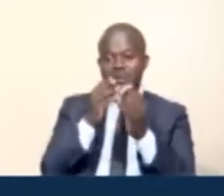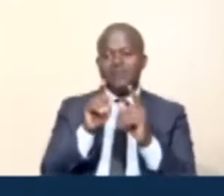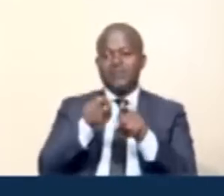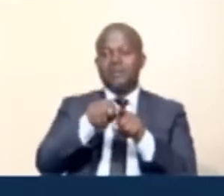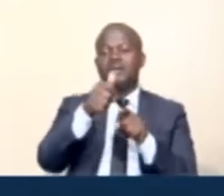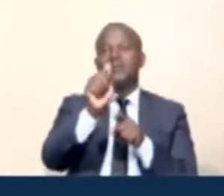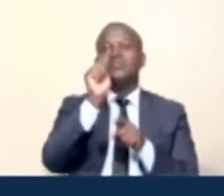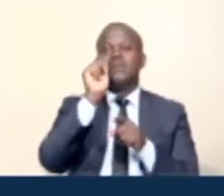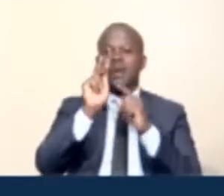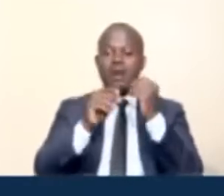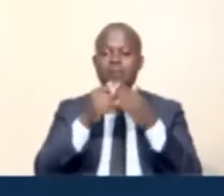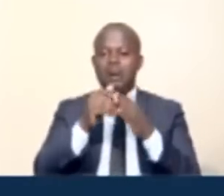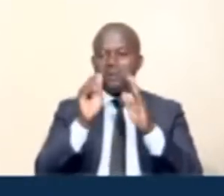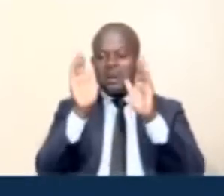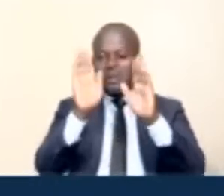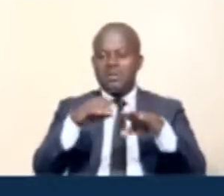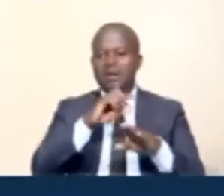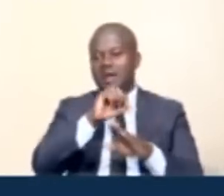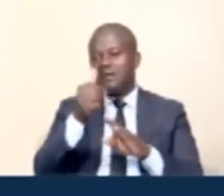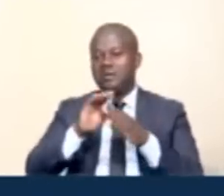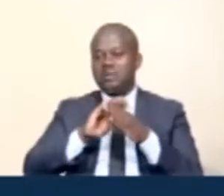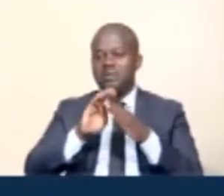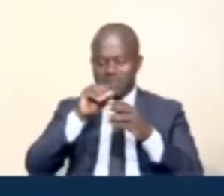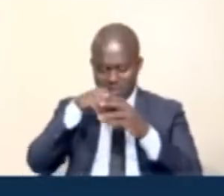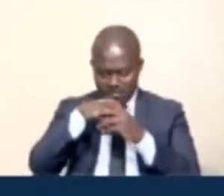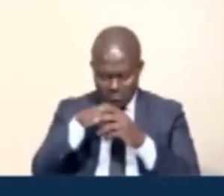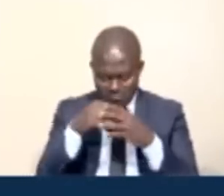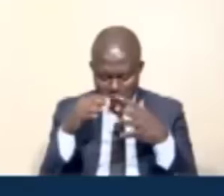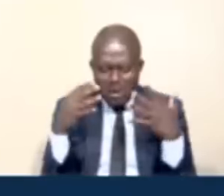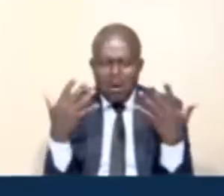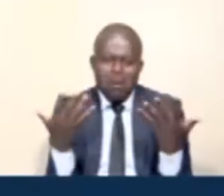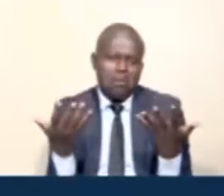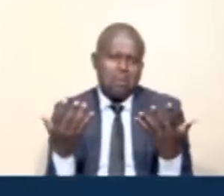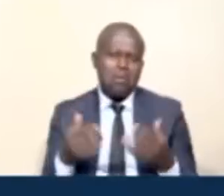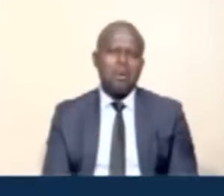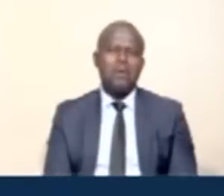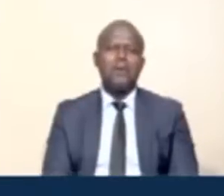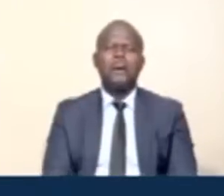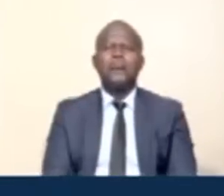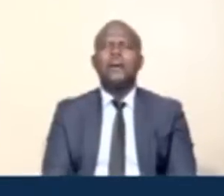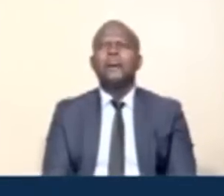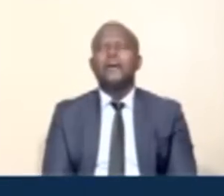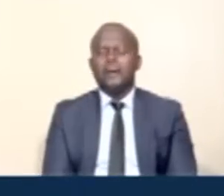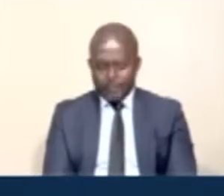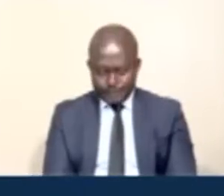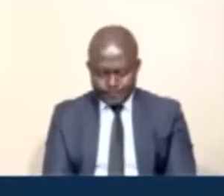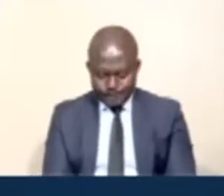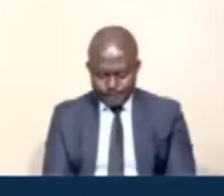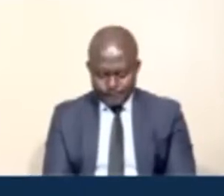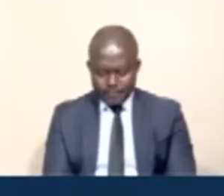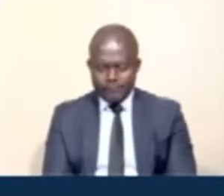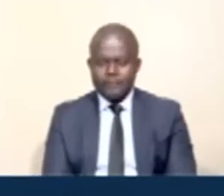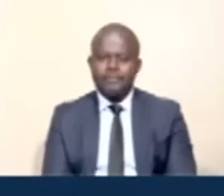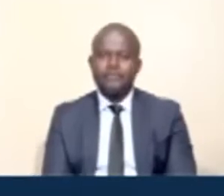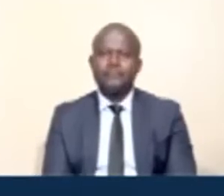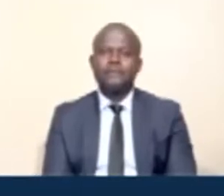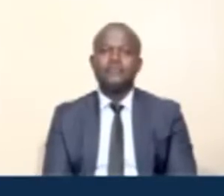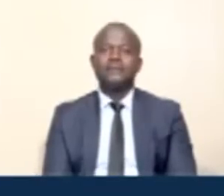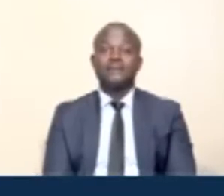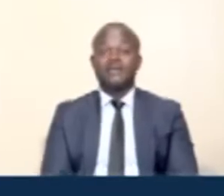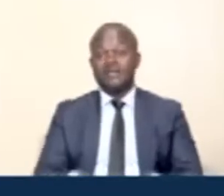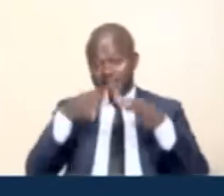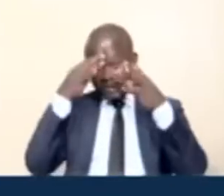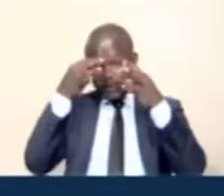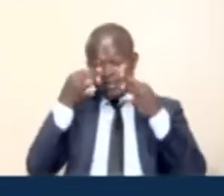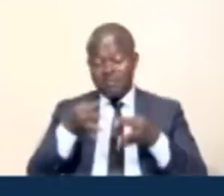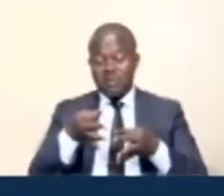nabyo abantu barabiretse, hari ibindi bahugiyeho. Ibyo byo bimeze bite? Uko bimeze kose abantu barabizi yuko icyemezo